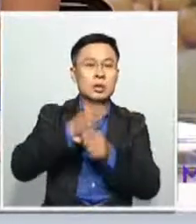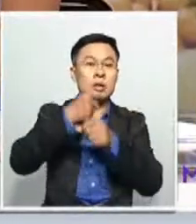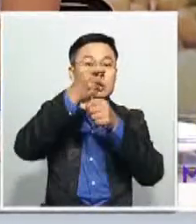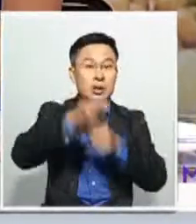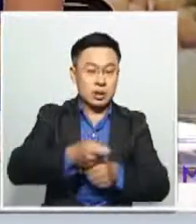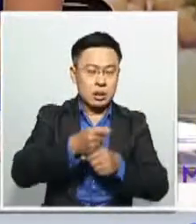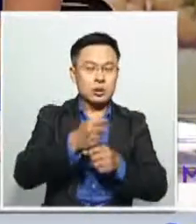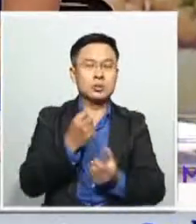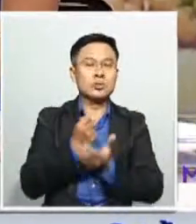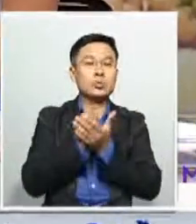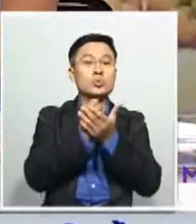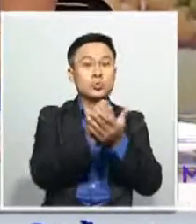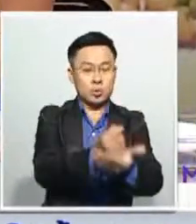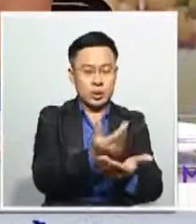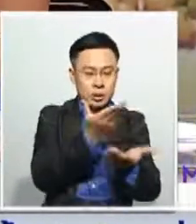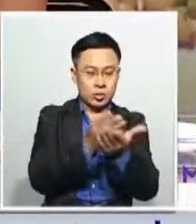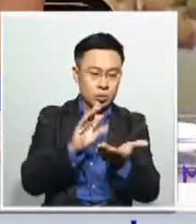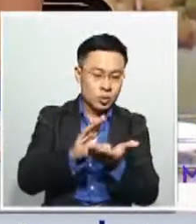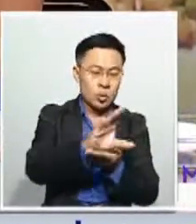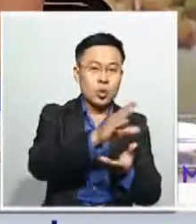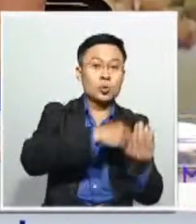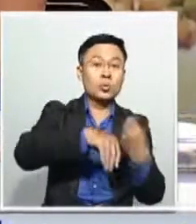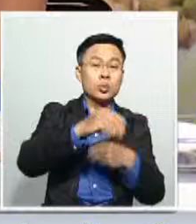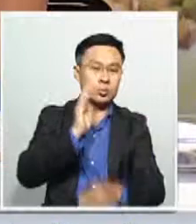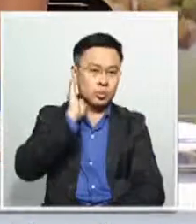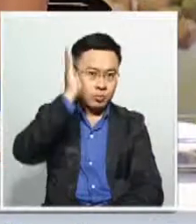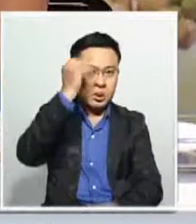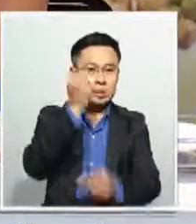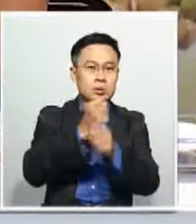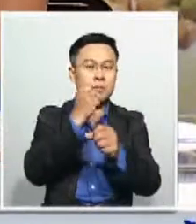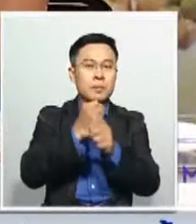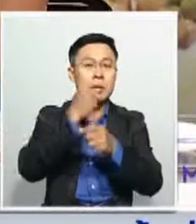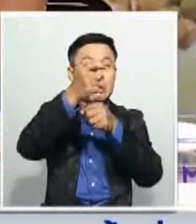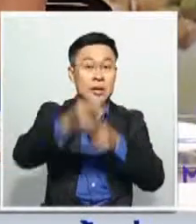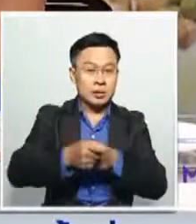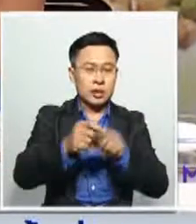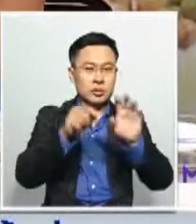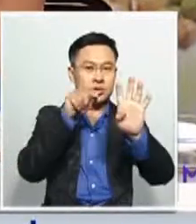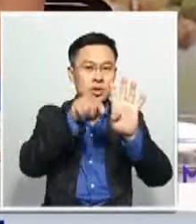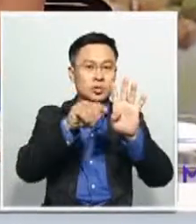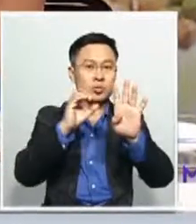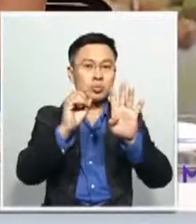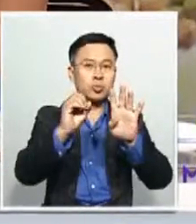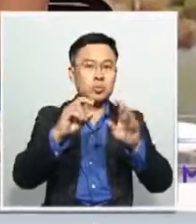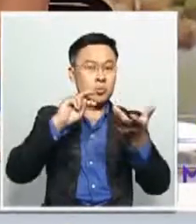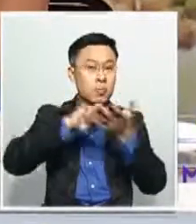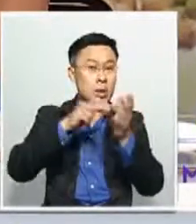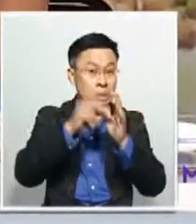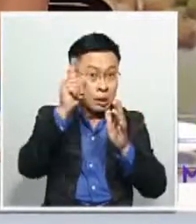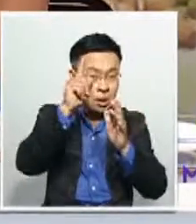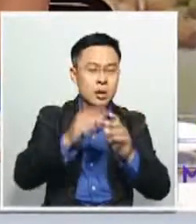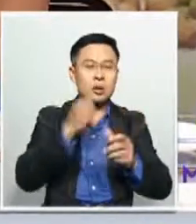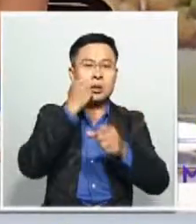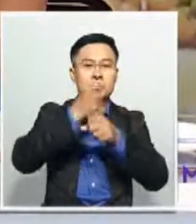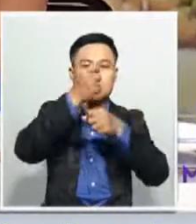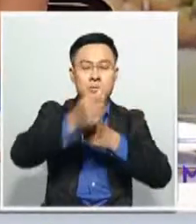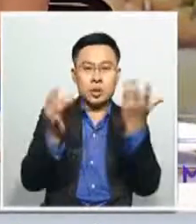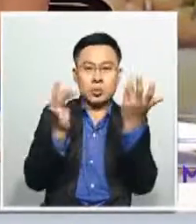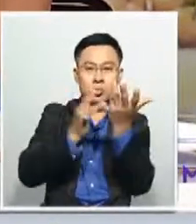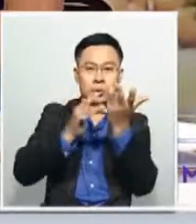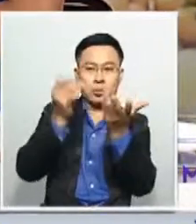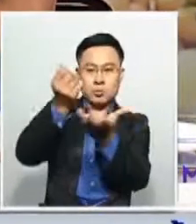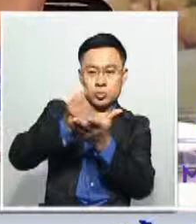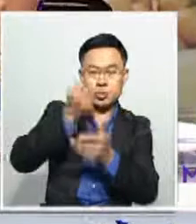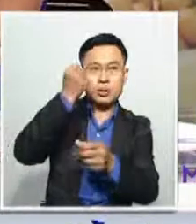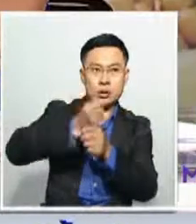ามาสนับสนุนแล้วก็ที่สำคัญนะครับต่อไปเขาจะก้าวต่อไปก็คือเป็นเกษตร 4.0 เกษตร ที่มีการใช้นวัตกรรมคุณเห็น